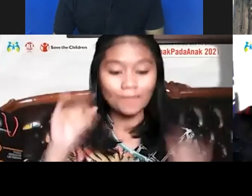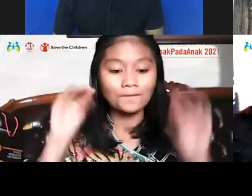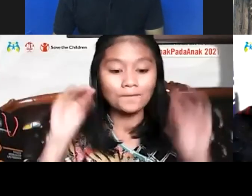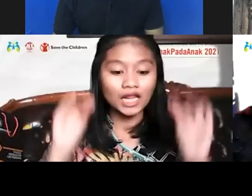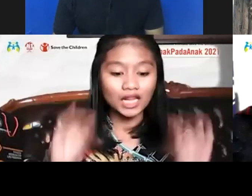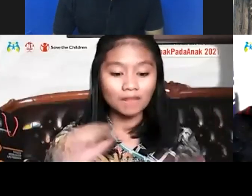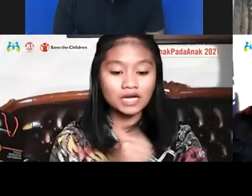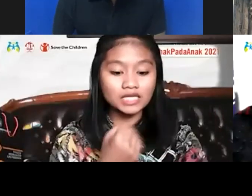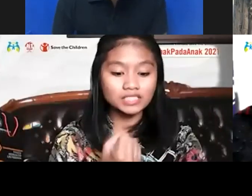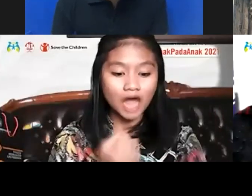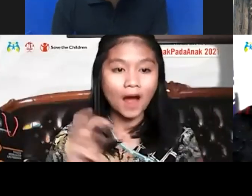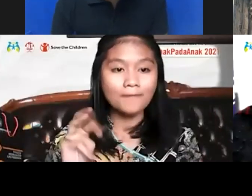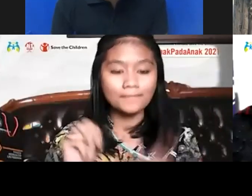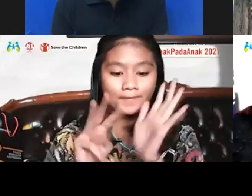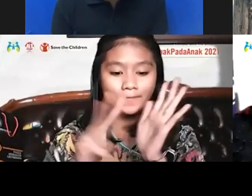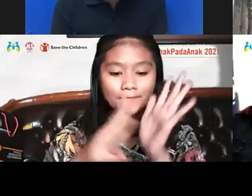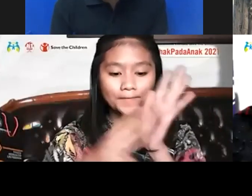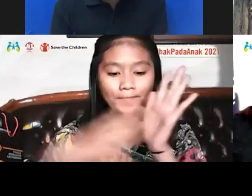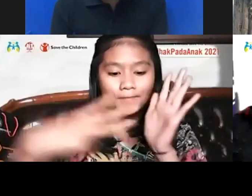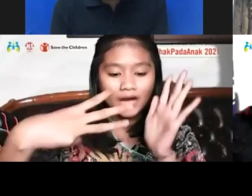Bapak Samto.